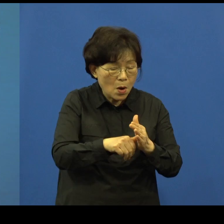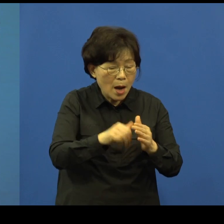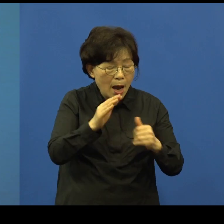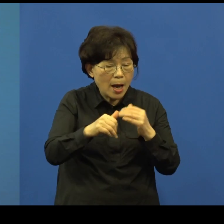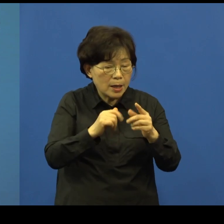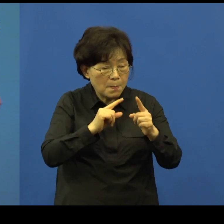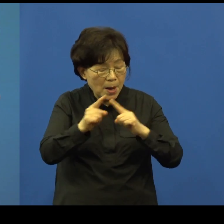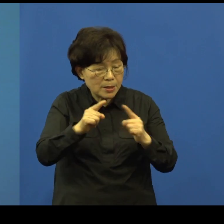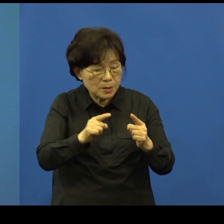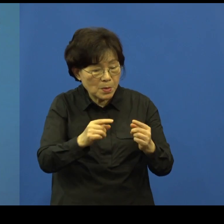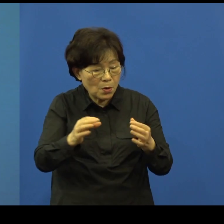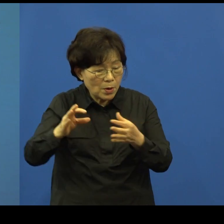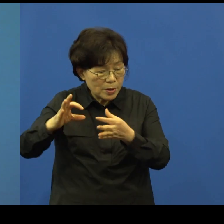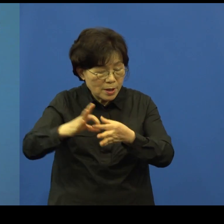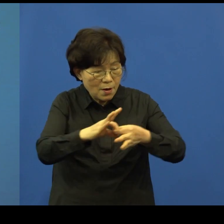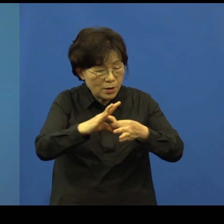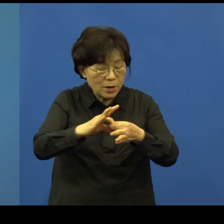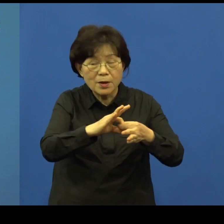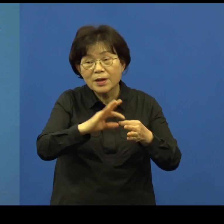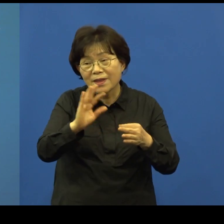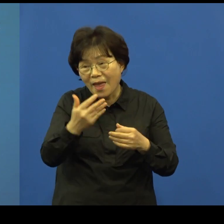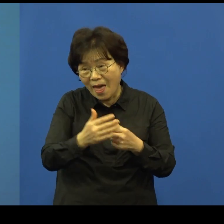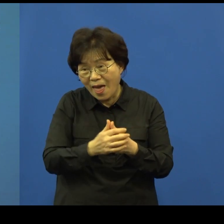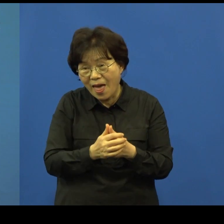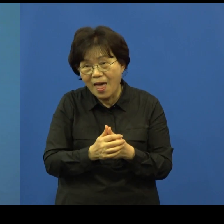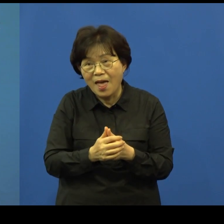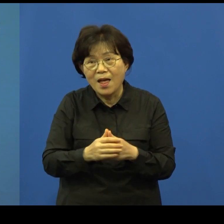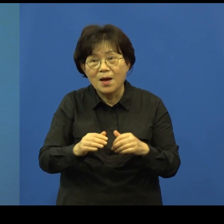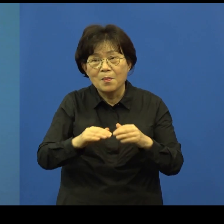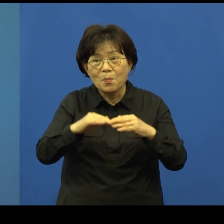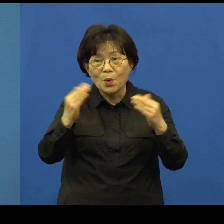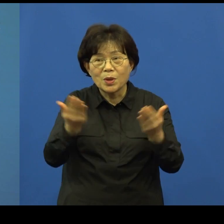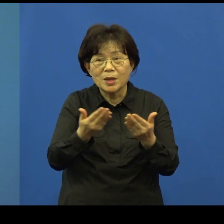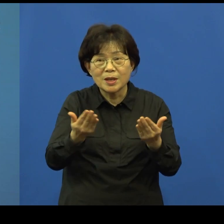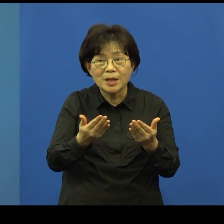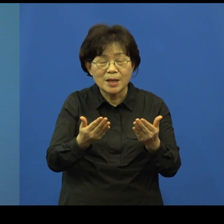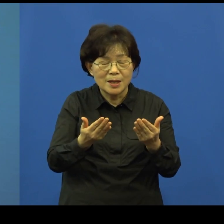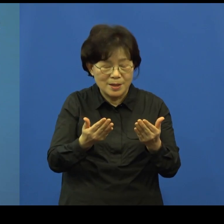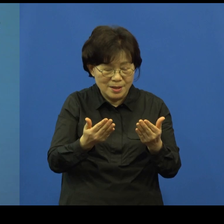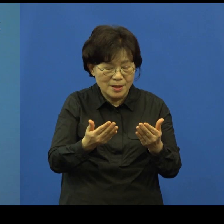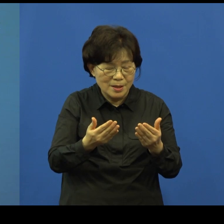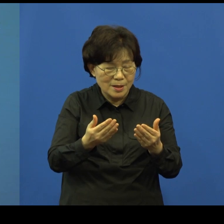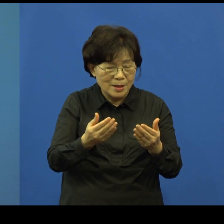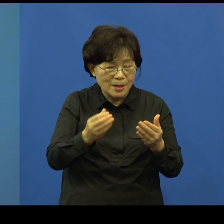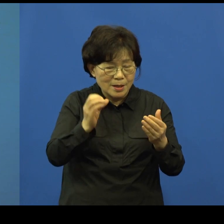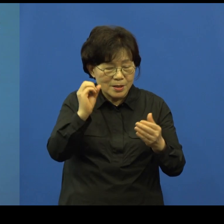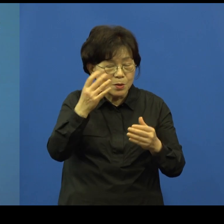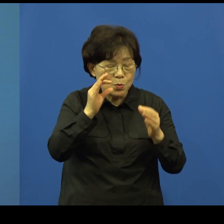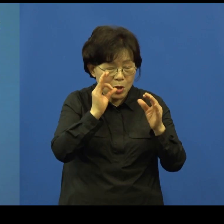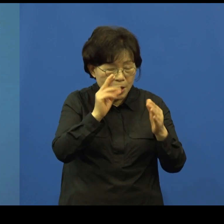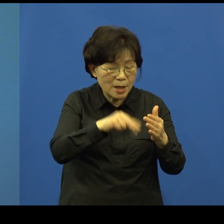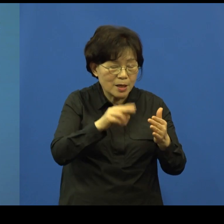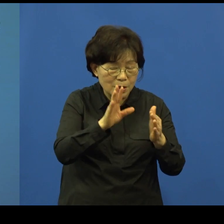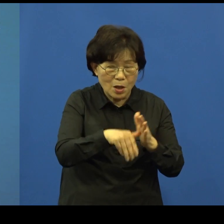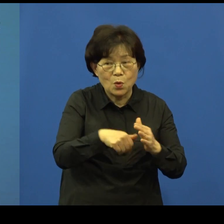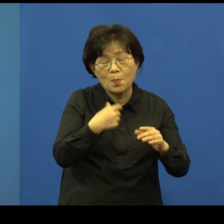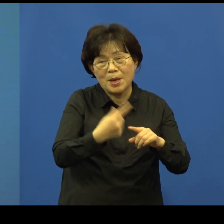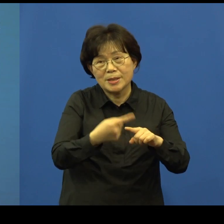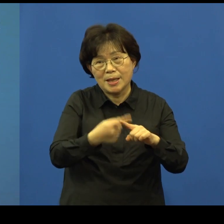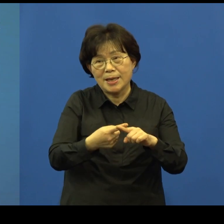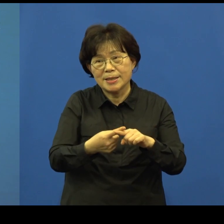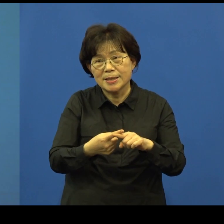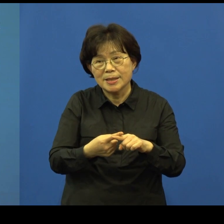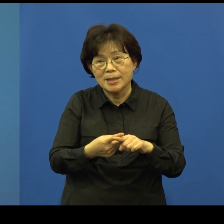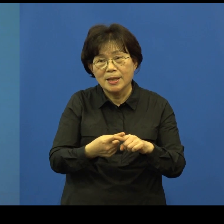돼요. 설교하고 연결이 돼요. 막 연결해요. 뭐든지 사물을 보든지 어딜 가든지 말씀하고 연결이 돼요.